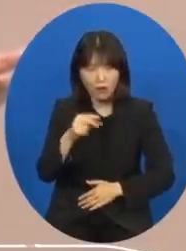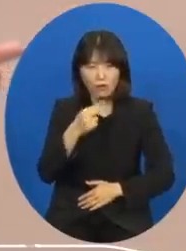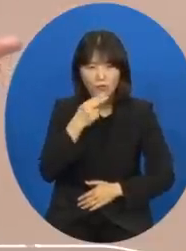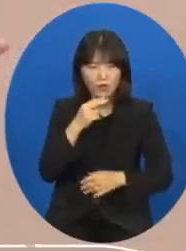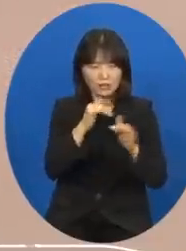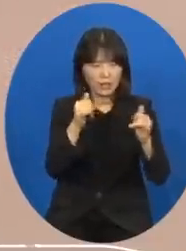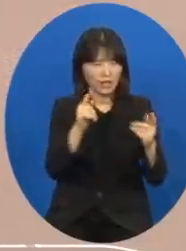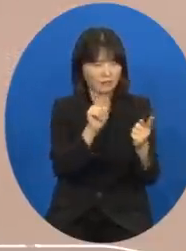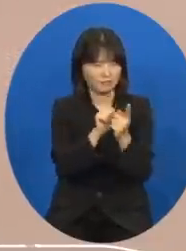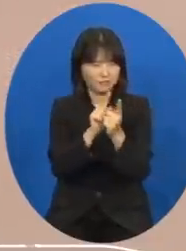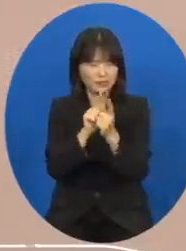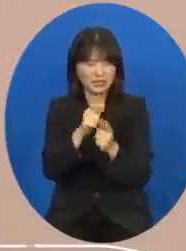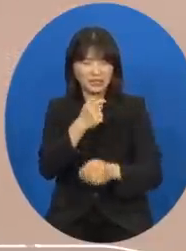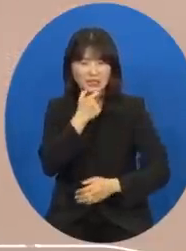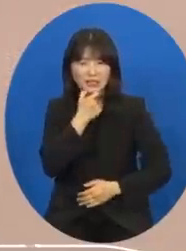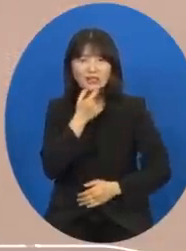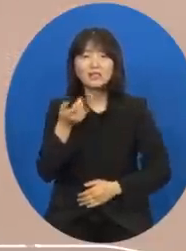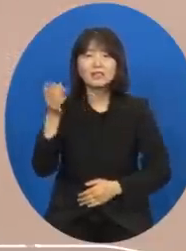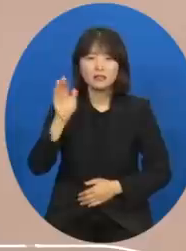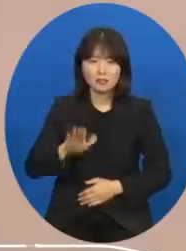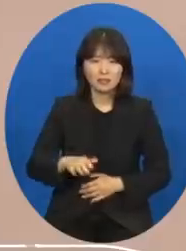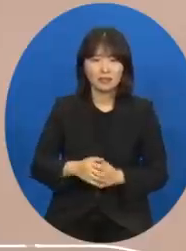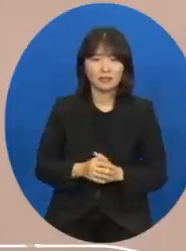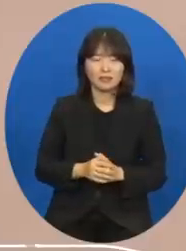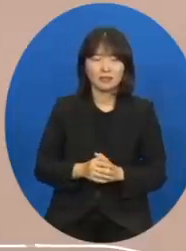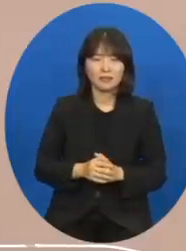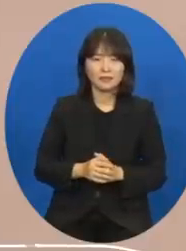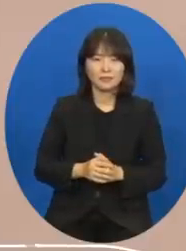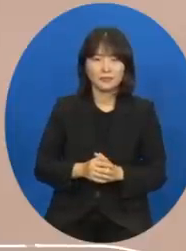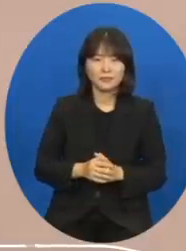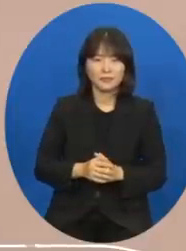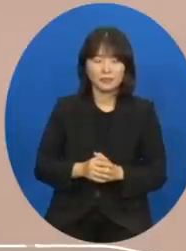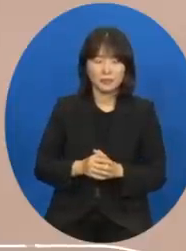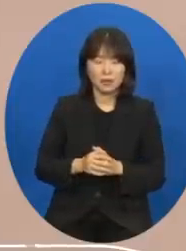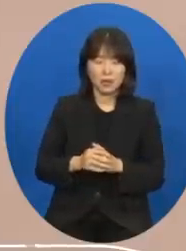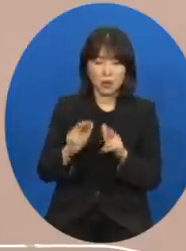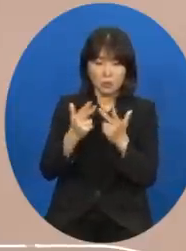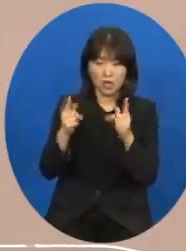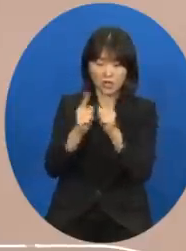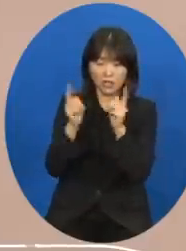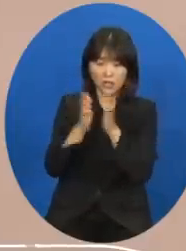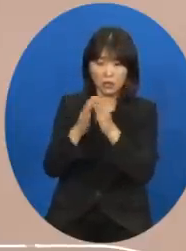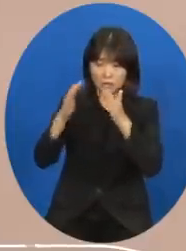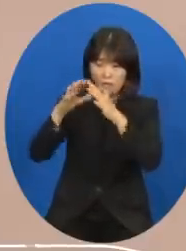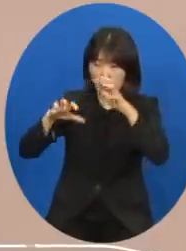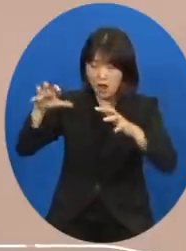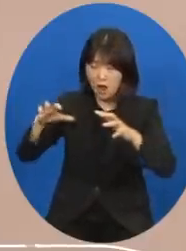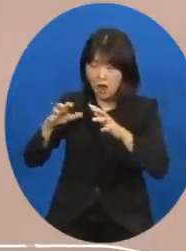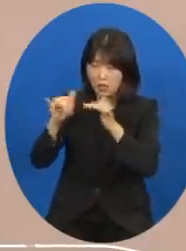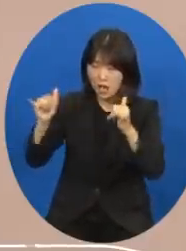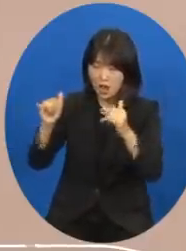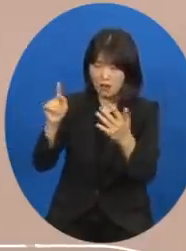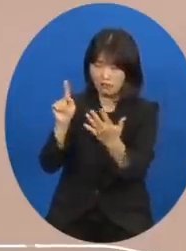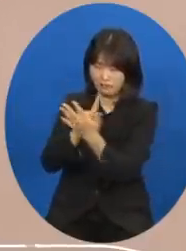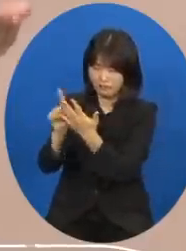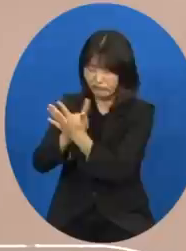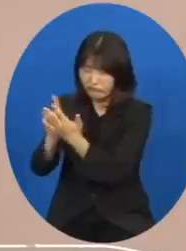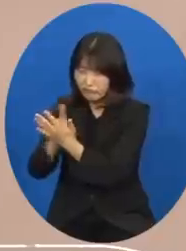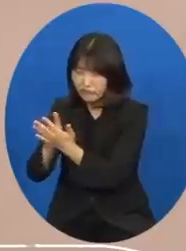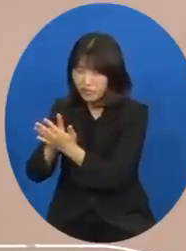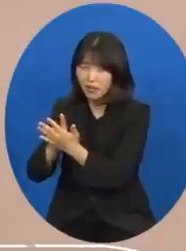싫었던 여인이었는데 자기가 마을 사람들에게 찾아 들어가서 자기 이야기를 꺼내면서